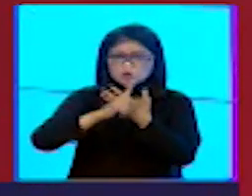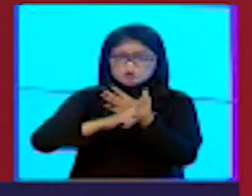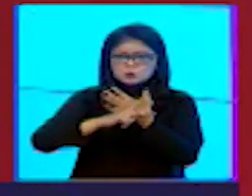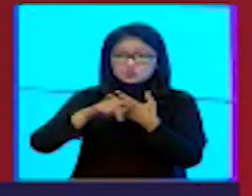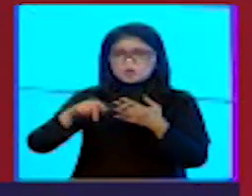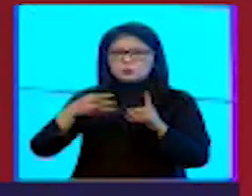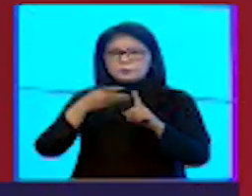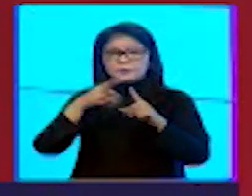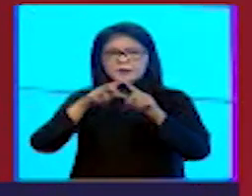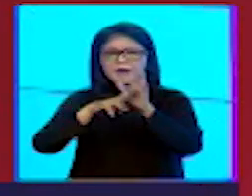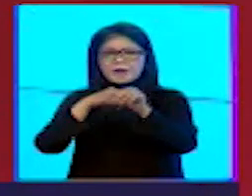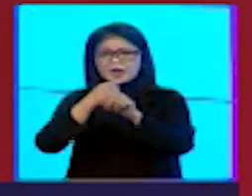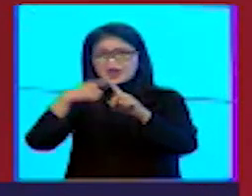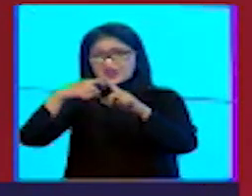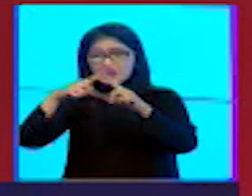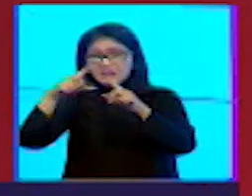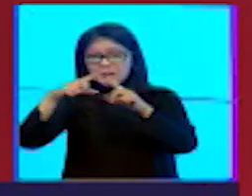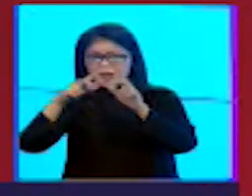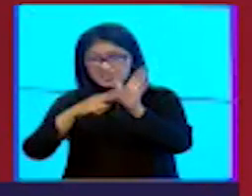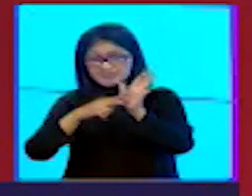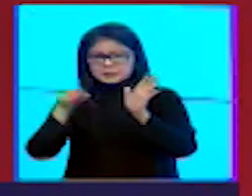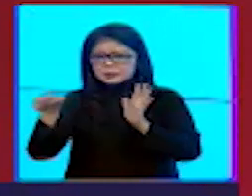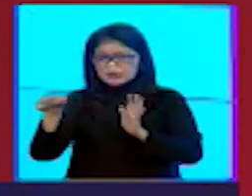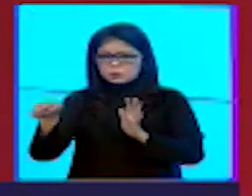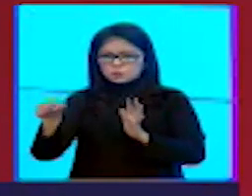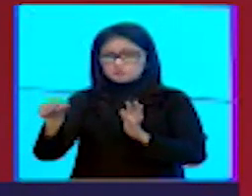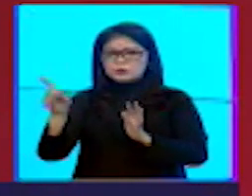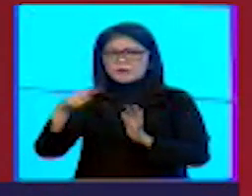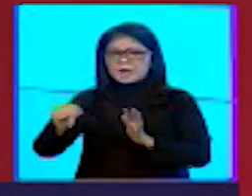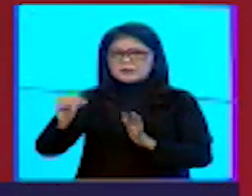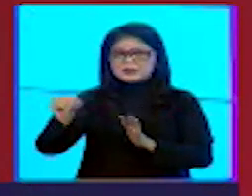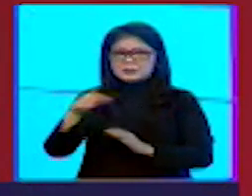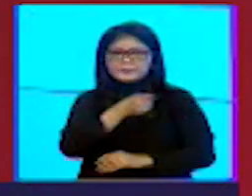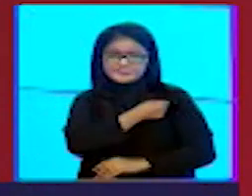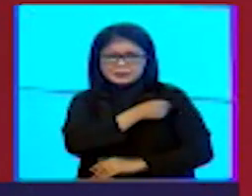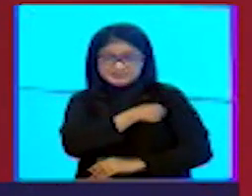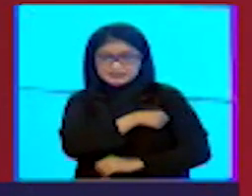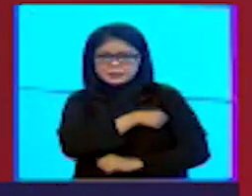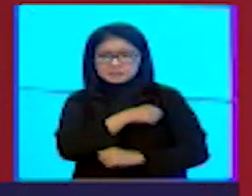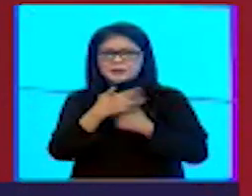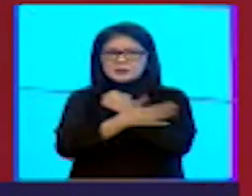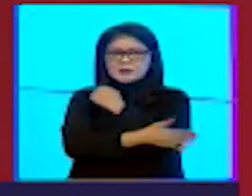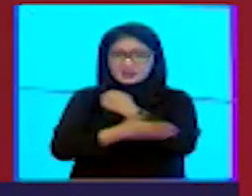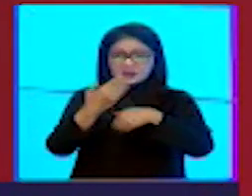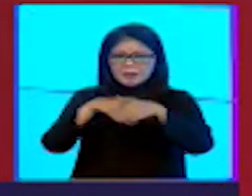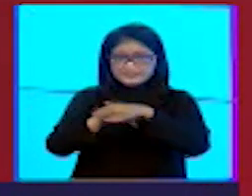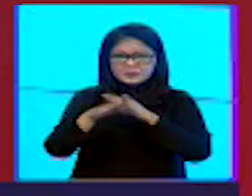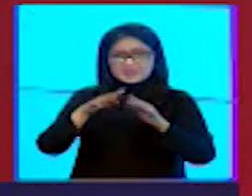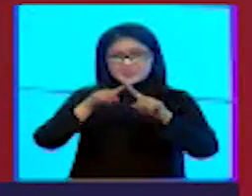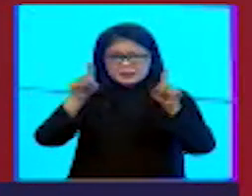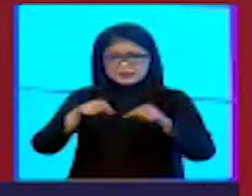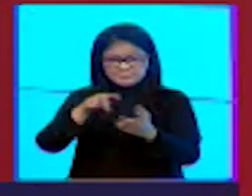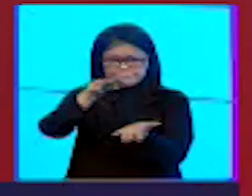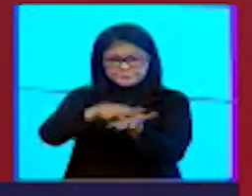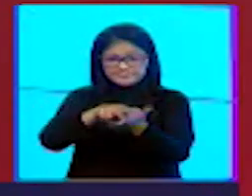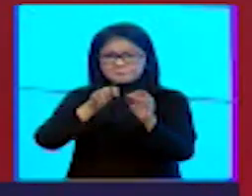Bangkalan, dan beberapa daerah nanti yang instruksi Mendagri-nya akan segera diterbitkan dan masing-masing daerah